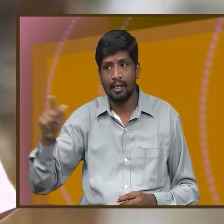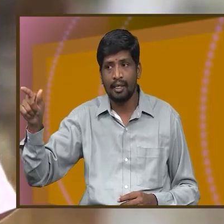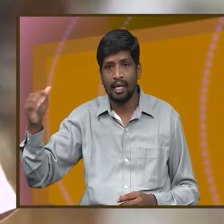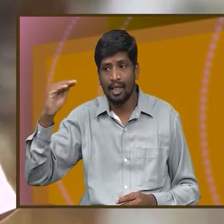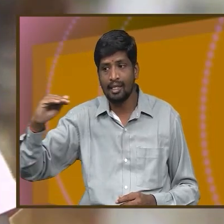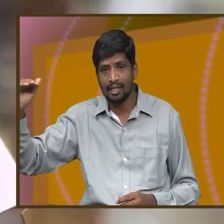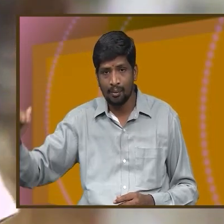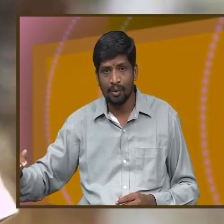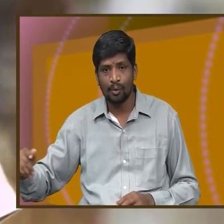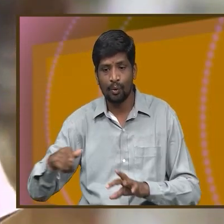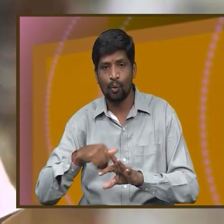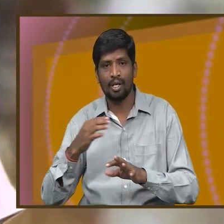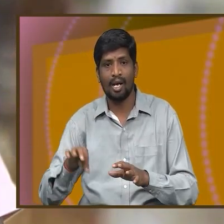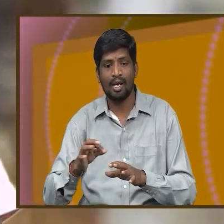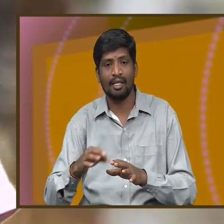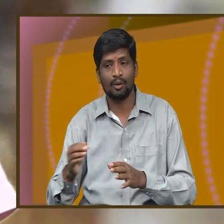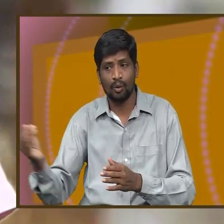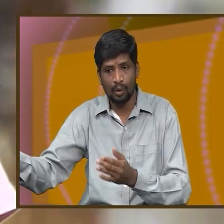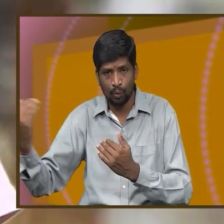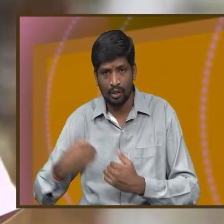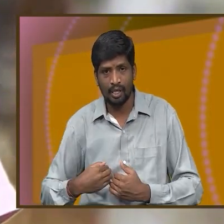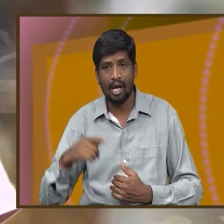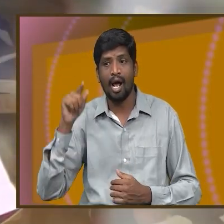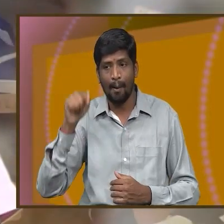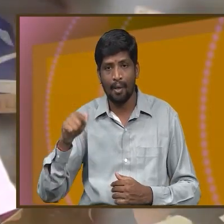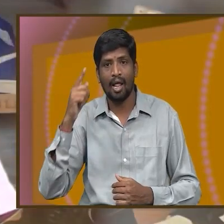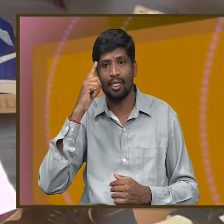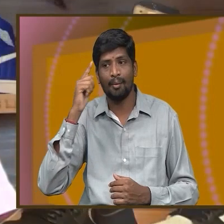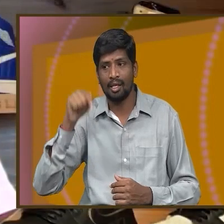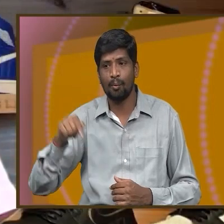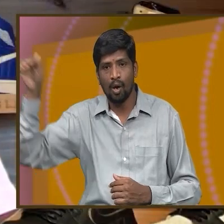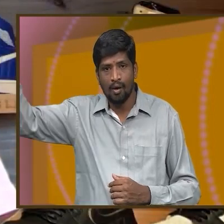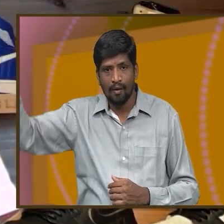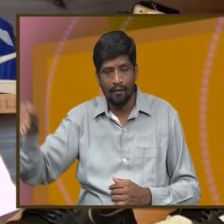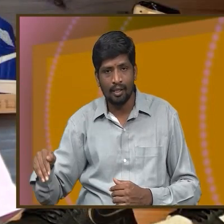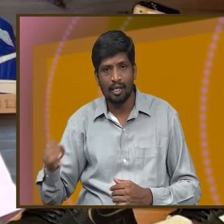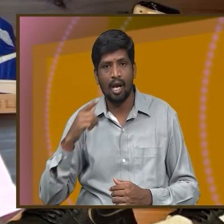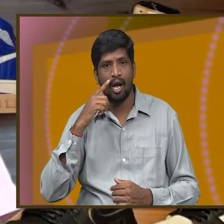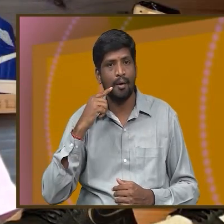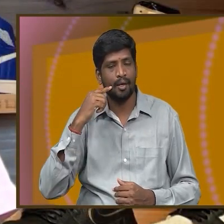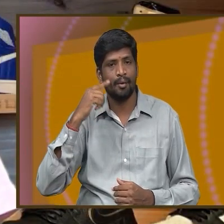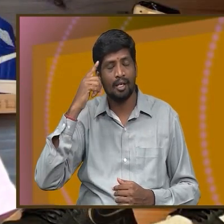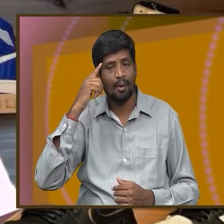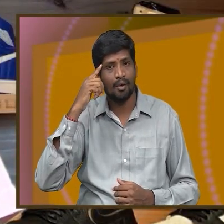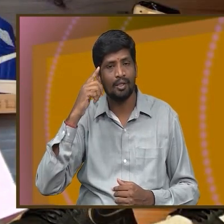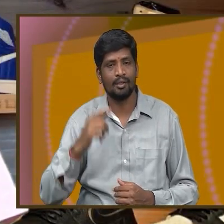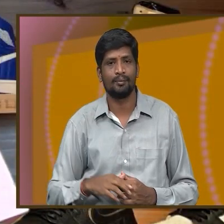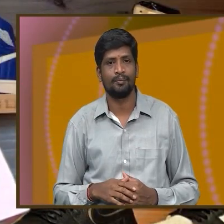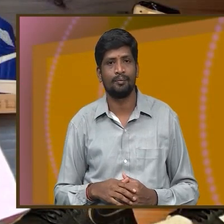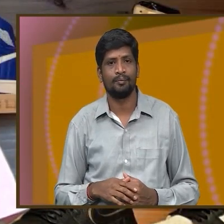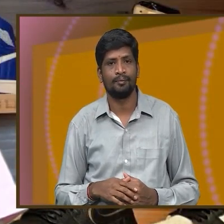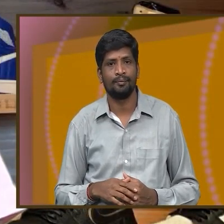சிறு வயதாக இருக்கும் பொழுது ஒரு காலணியை தைக்க கொடுத்தாலே, வலது கால் காலணியை தைக்க கொடுத்தாலே அந்த சிறுமி தான் என்று சொல்லி அவர் யூகித்து